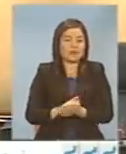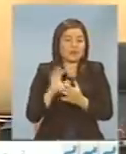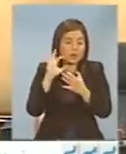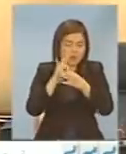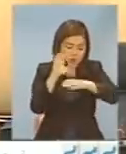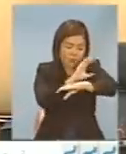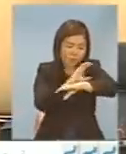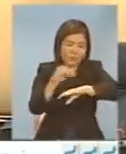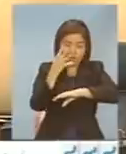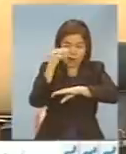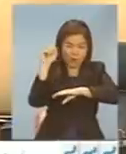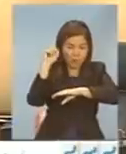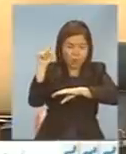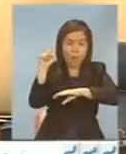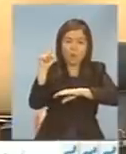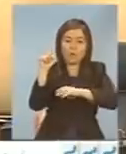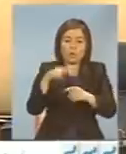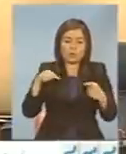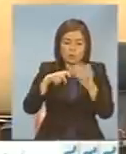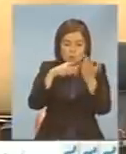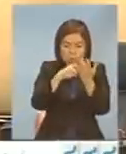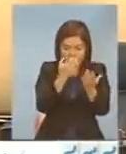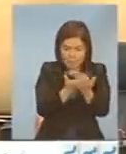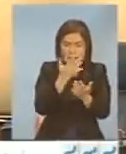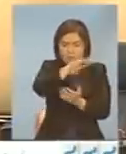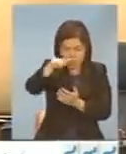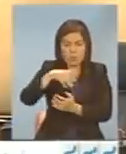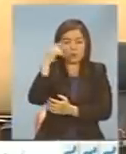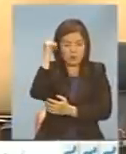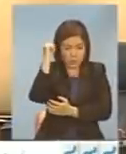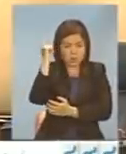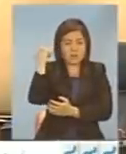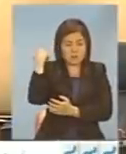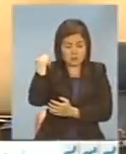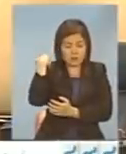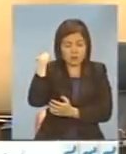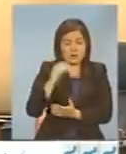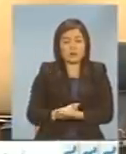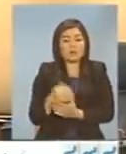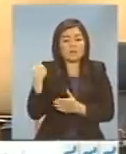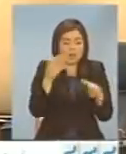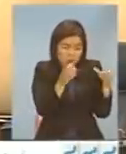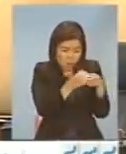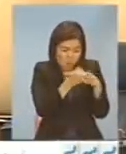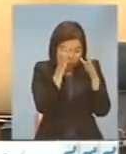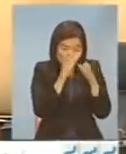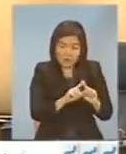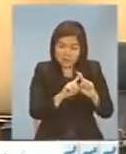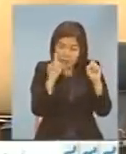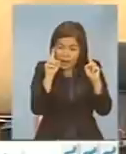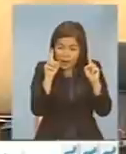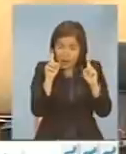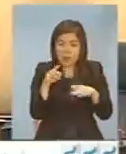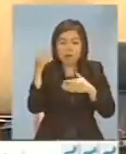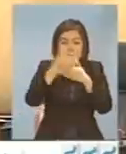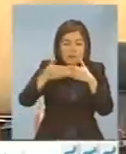เร็วสูงค่าโดยสารแพงอันนี้ก็ชัดเจนนะผมว่าทุกคนเข้าใจครับเพราะว่าก็จะเป็นมันจะมีกลุ่มลูกค้าซึ่งแตกต่างกับกลุ่มลูกค้าของรถไฟ